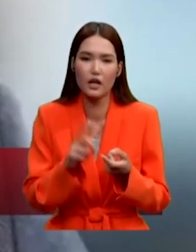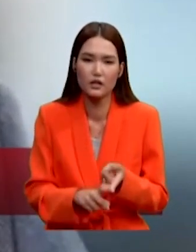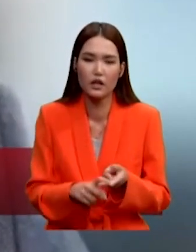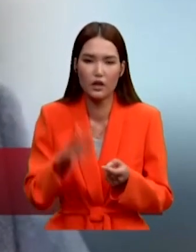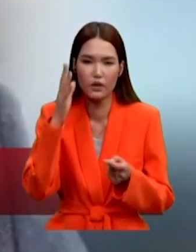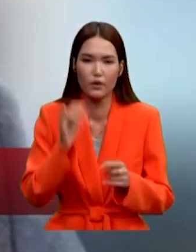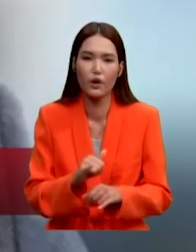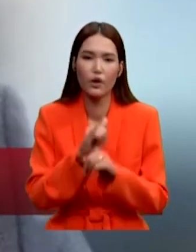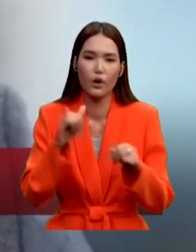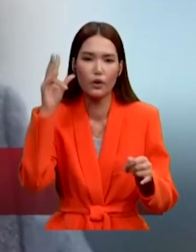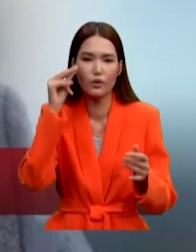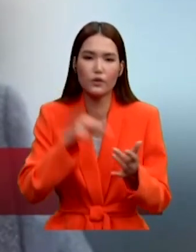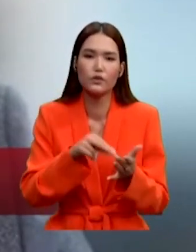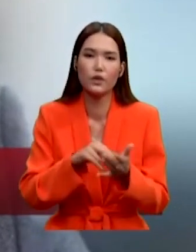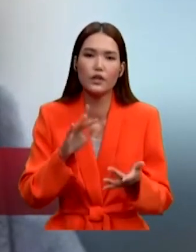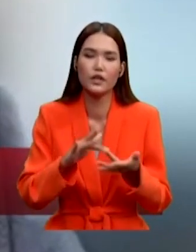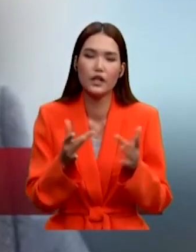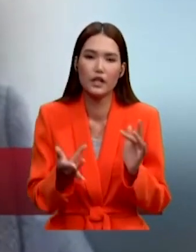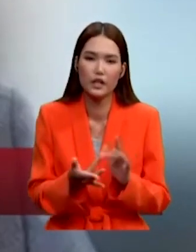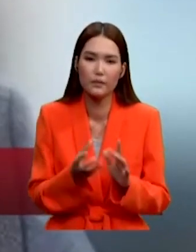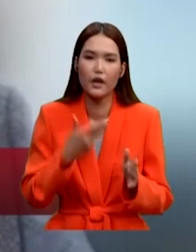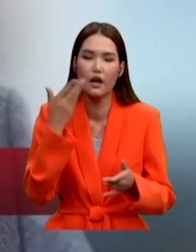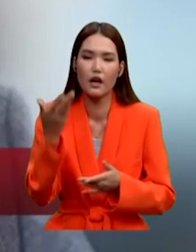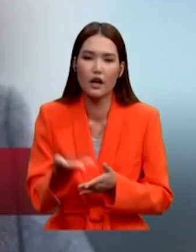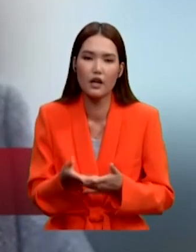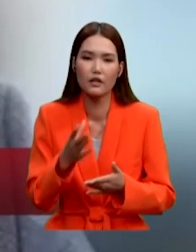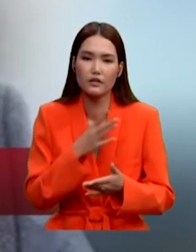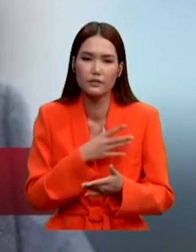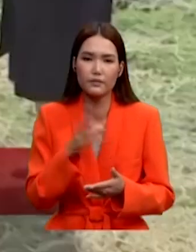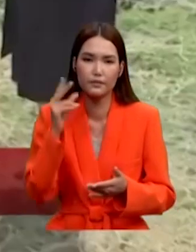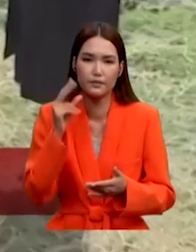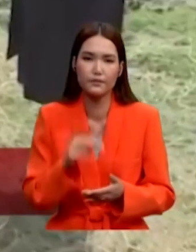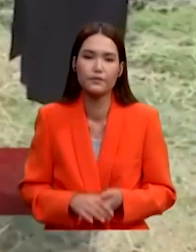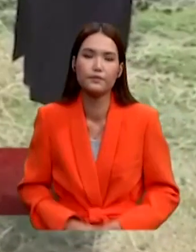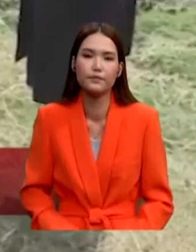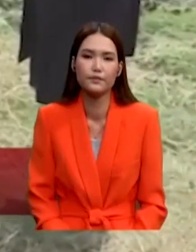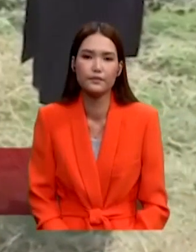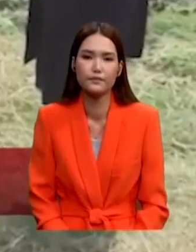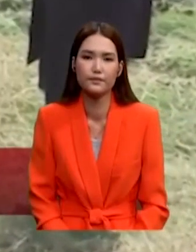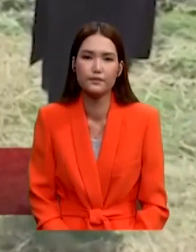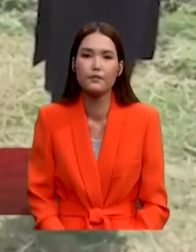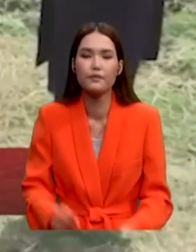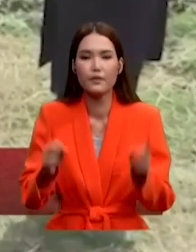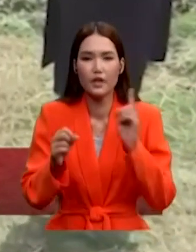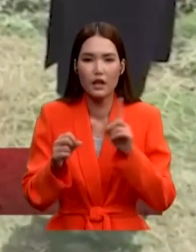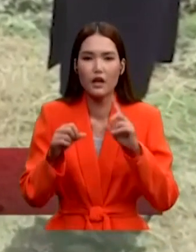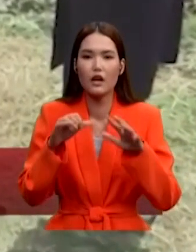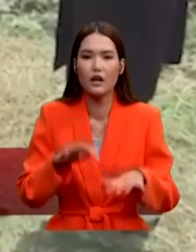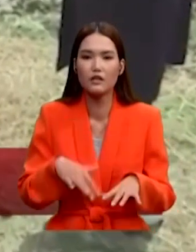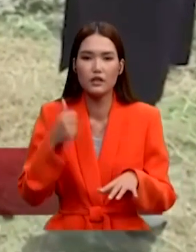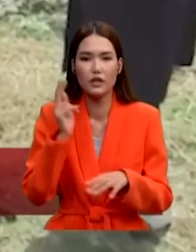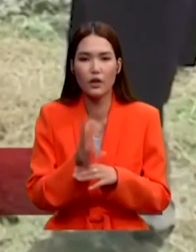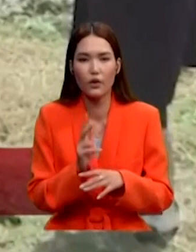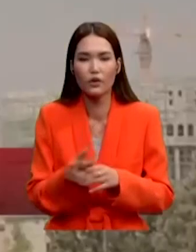увеличить скорость интернета при запросе от школы. Ну а пока наши сельские учителя в